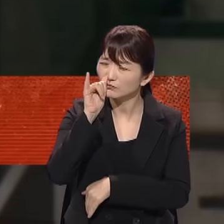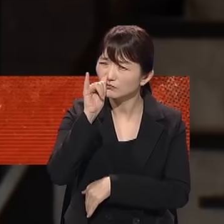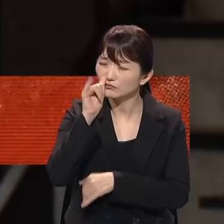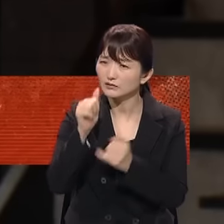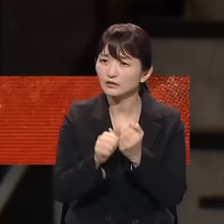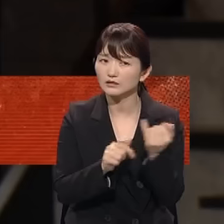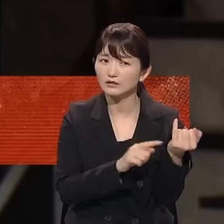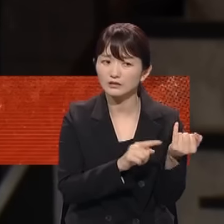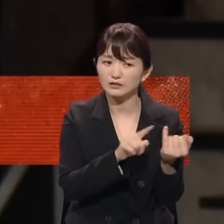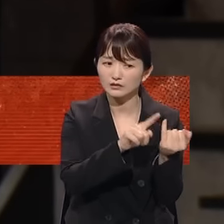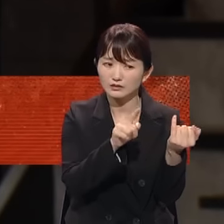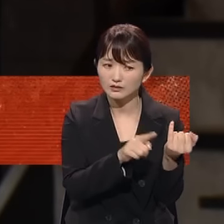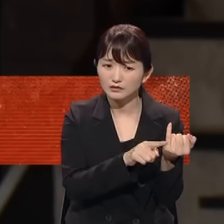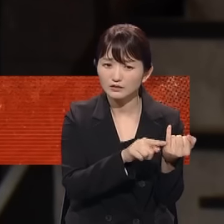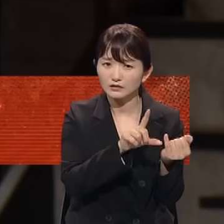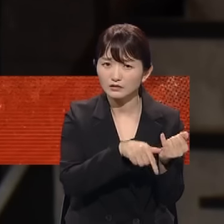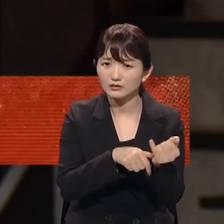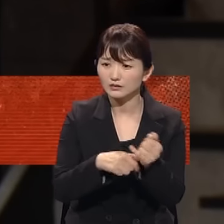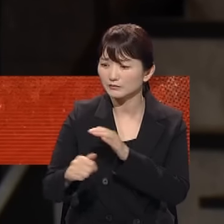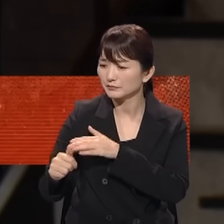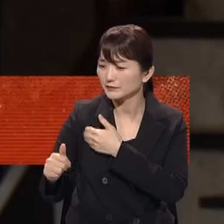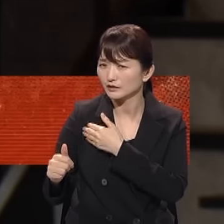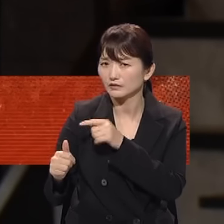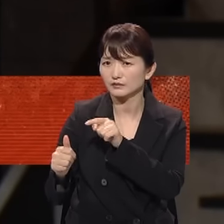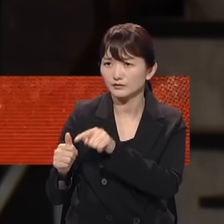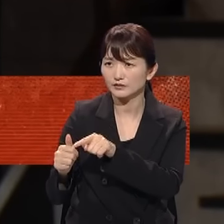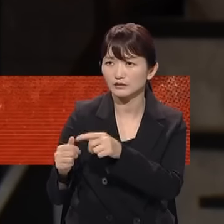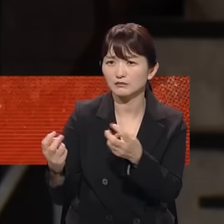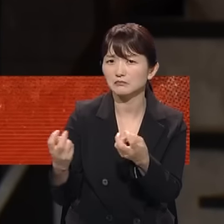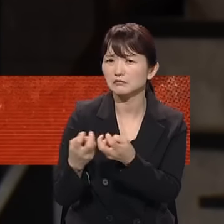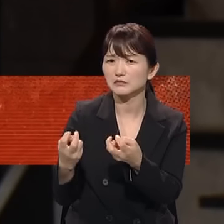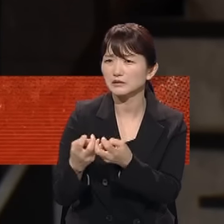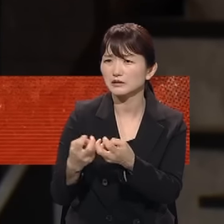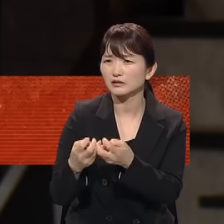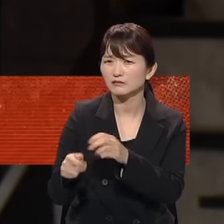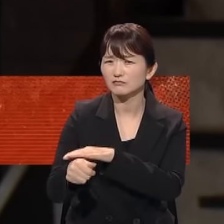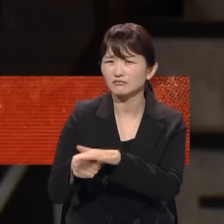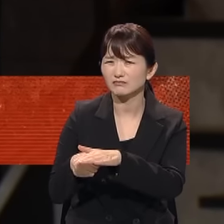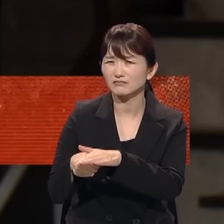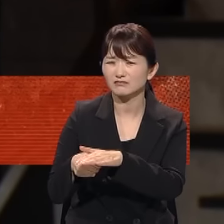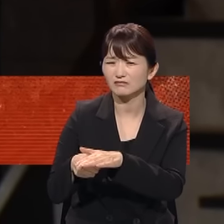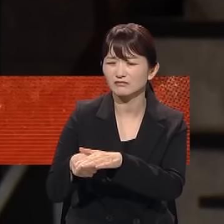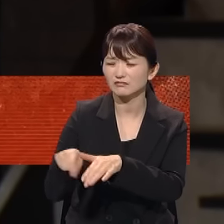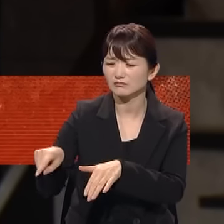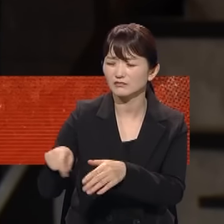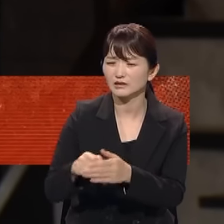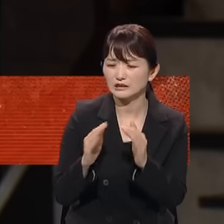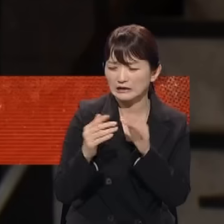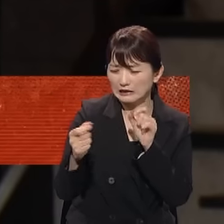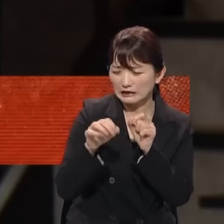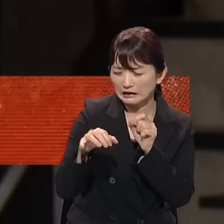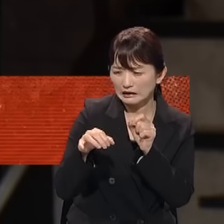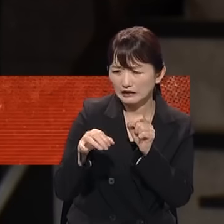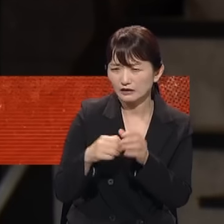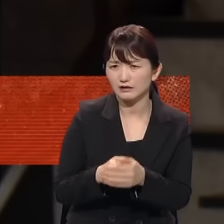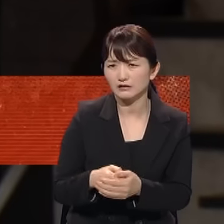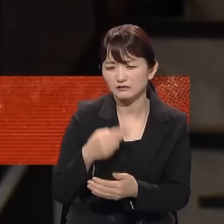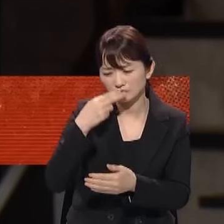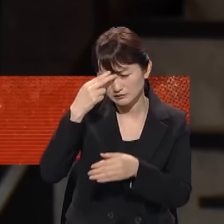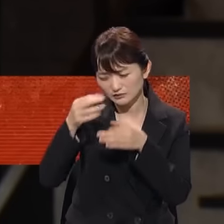아내가 임신한 상태에서 불륜을 했고 그리고 그 방법도 지금 너무 좀 비열하고 치졸하죠. 집 앞에서 그리고 임신 아이